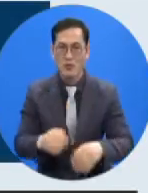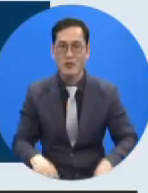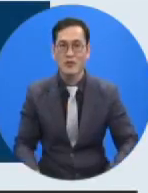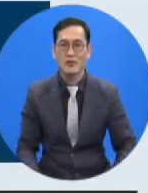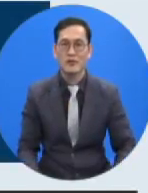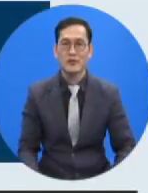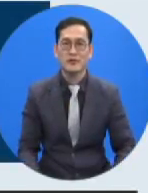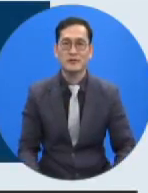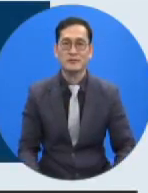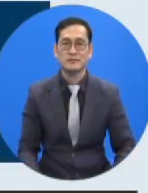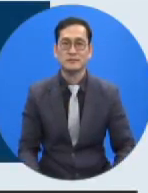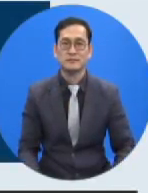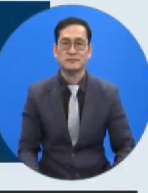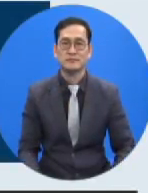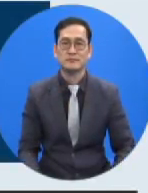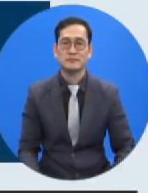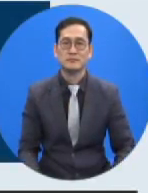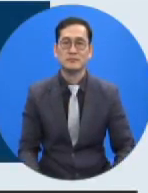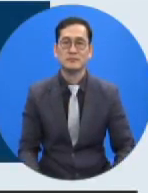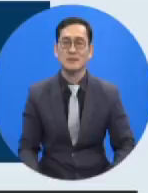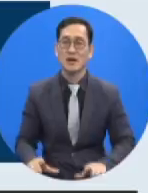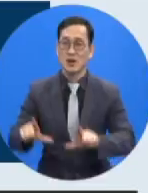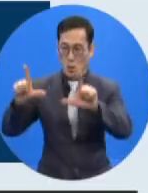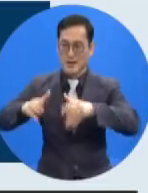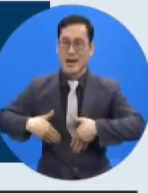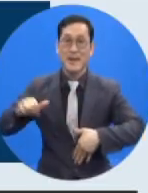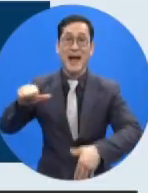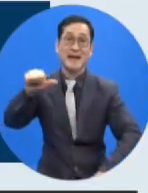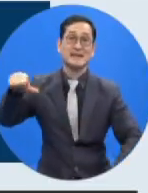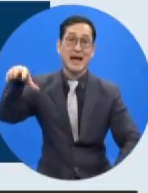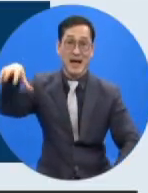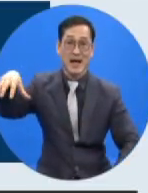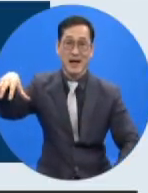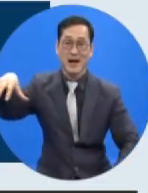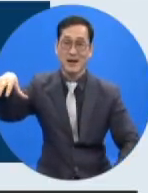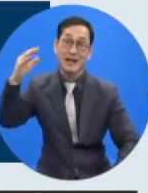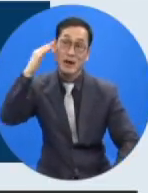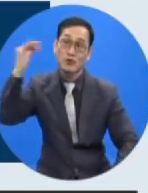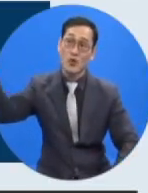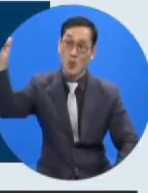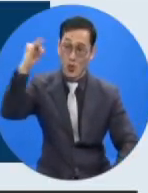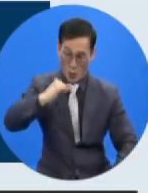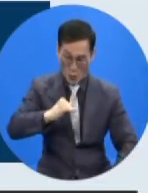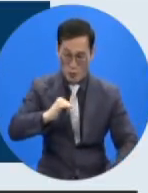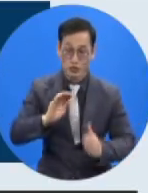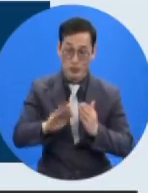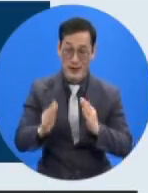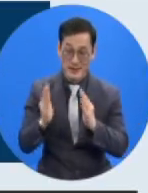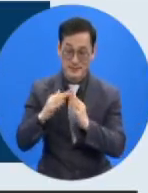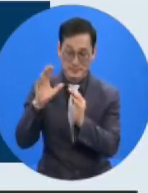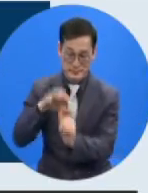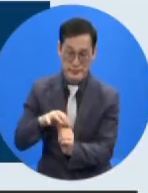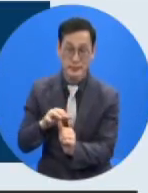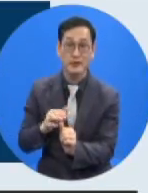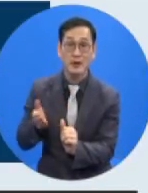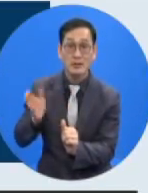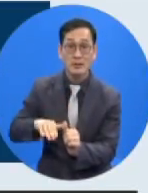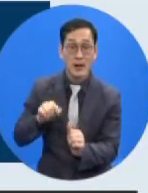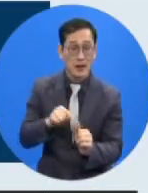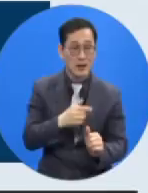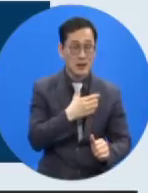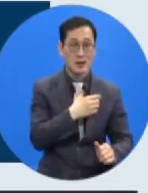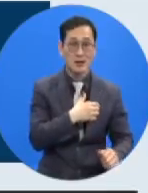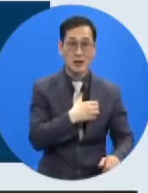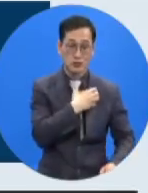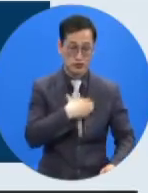최근 동남아에서 한국으로 들어와서 자가격리 중이던 20대 남성이 보건소 전화를 안 받는 거예요. 보건소에서